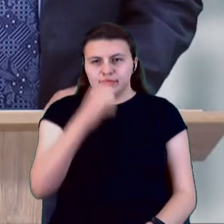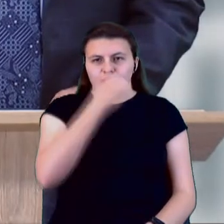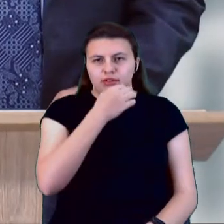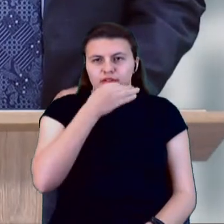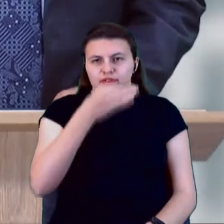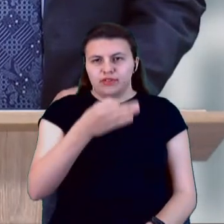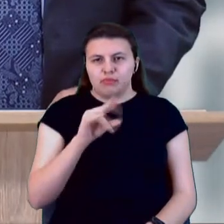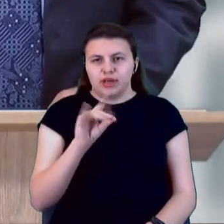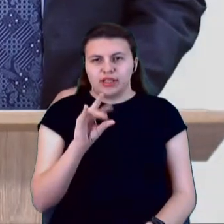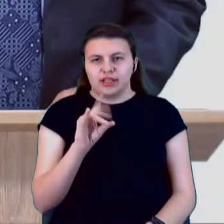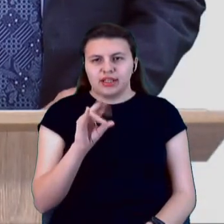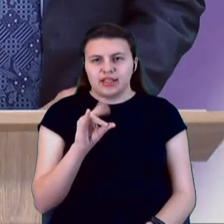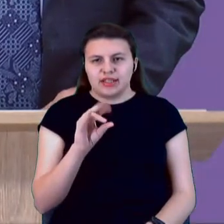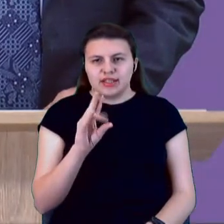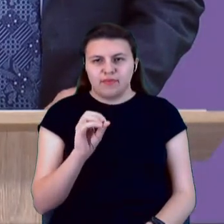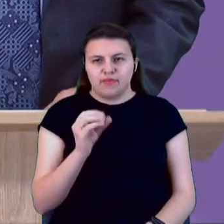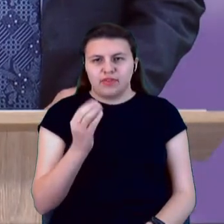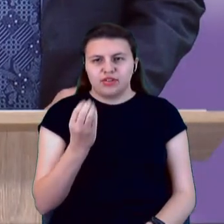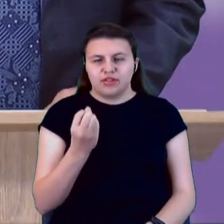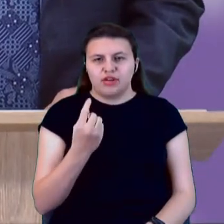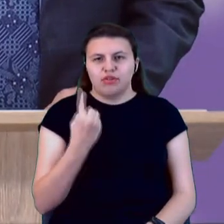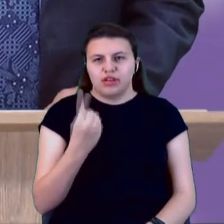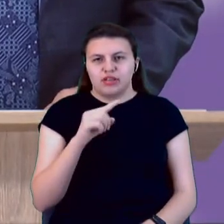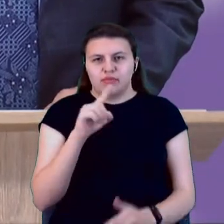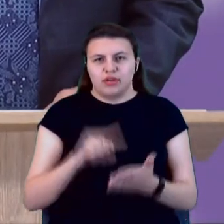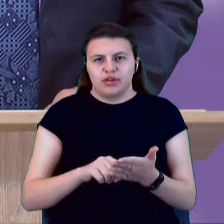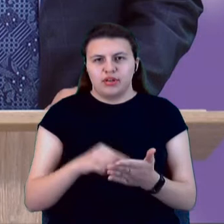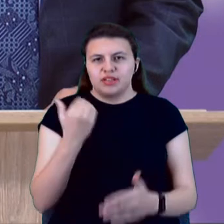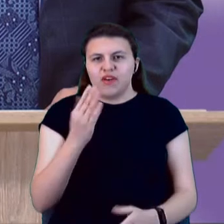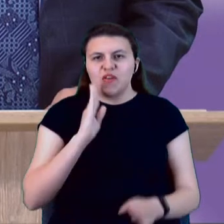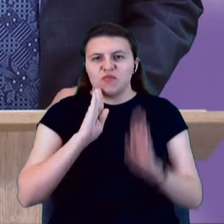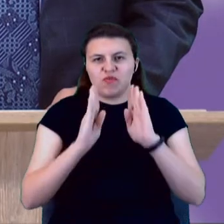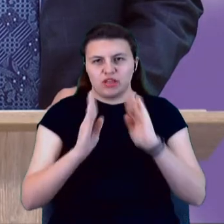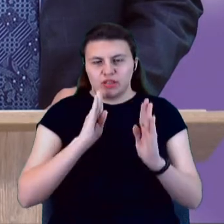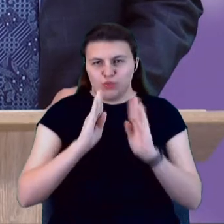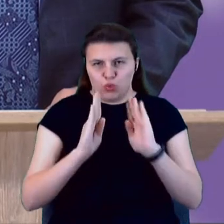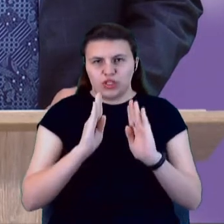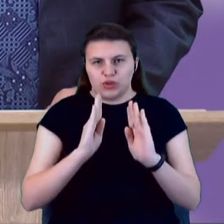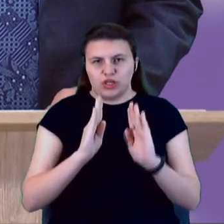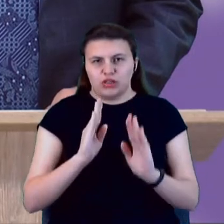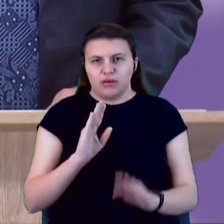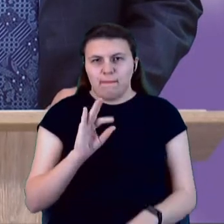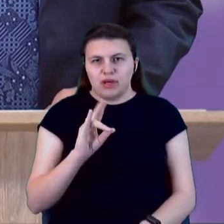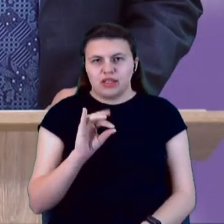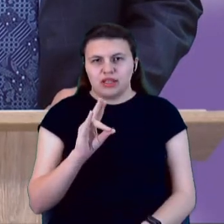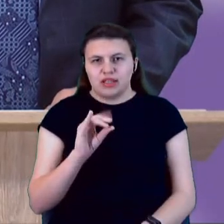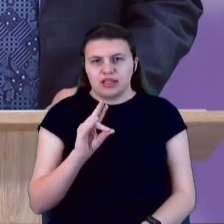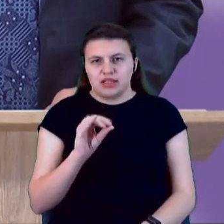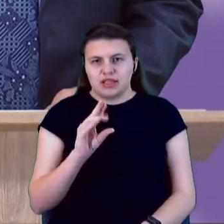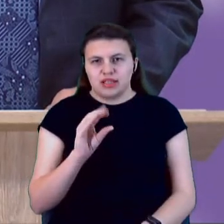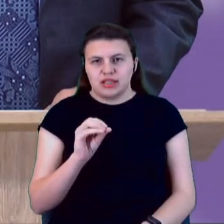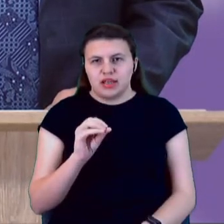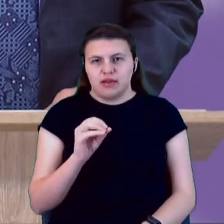одне запитання до вас. Судячи з вашої Facebook-сторінки, пане Денисе, запитання до вас. Судячи з